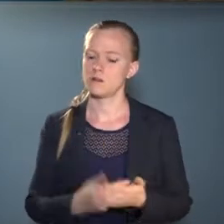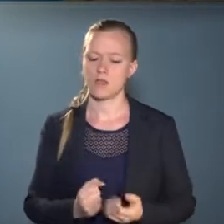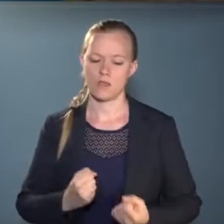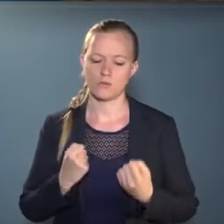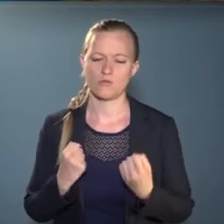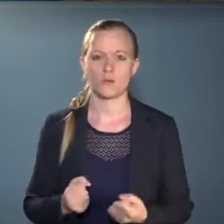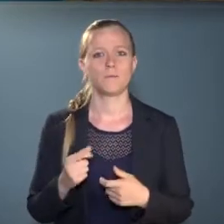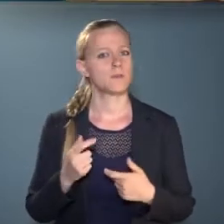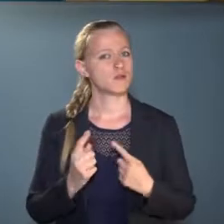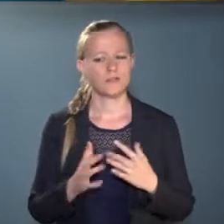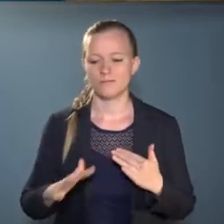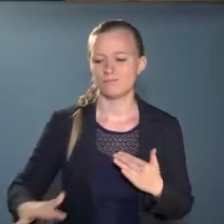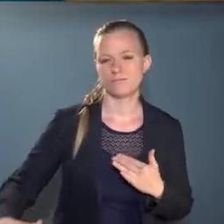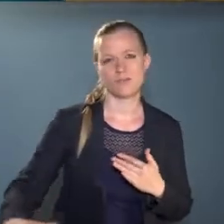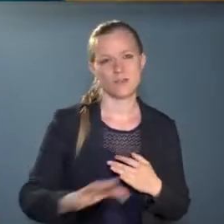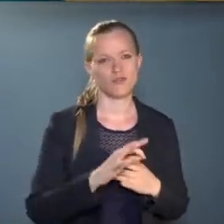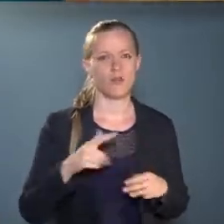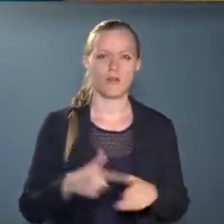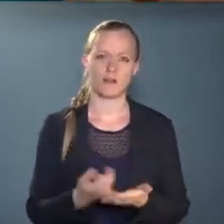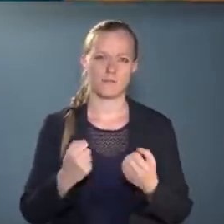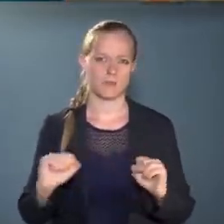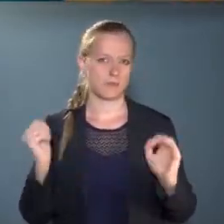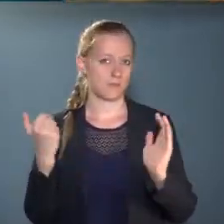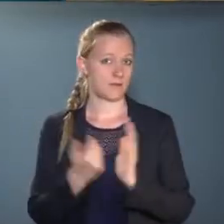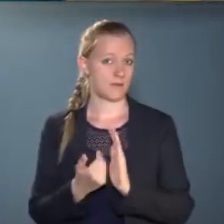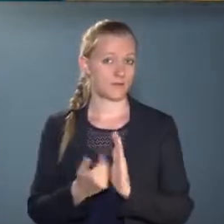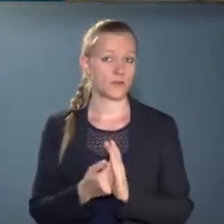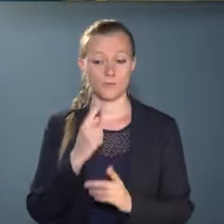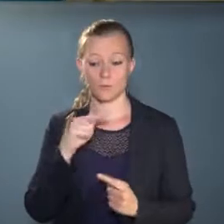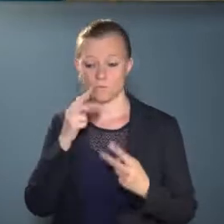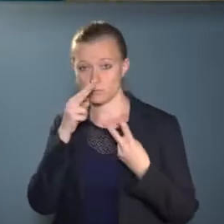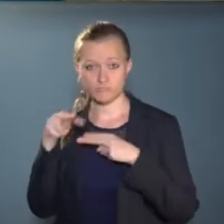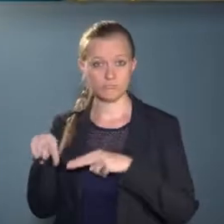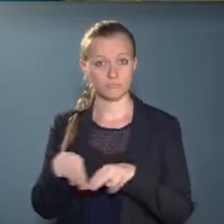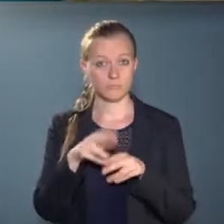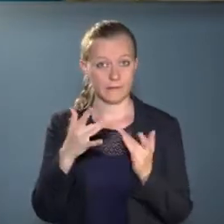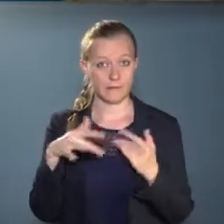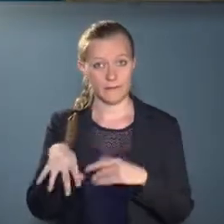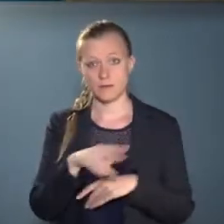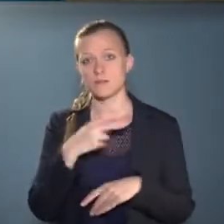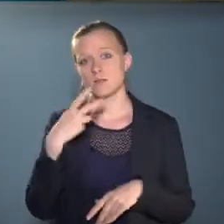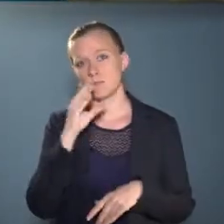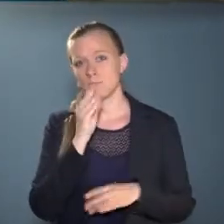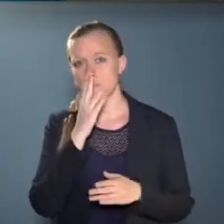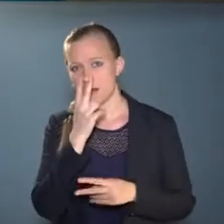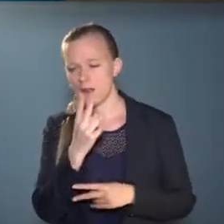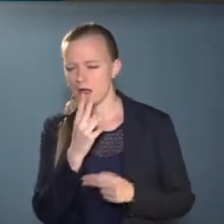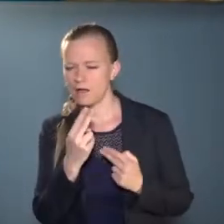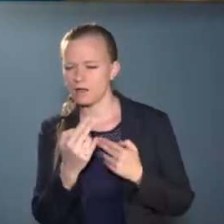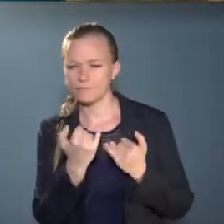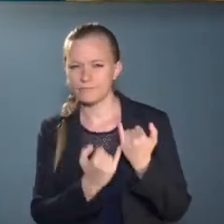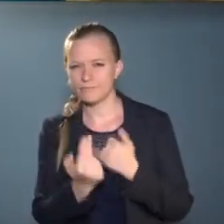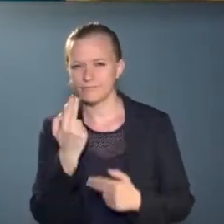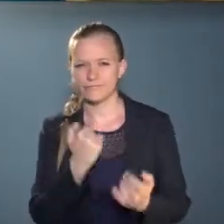sétány teljes mértékben akadálymentes legyen. Amikor ott jártunk a helyszínen, a szakemberek már látták az alagút végét,